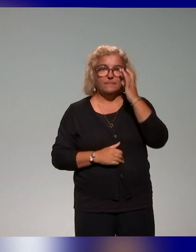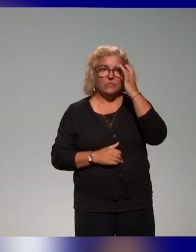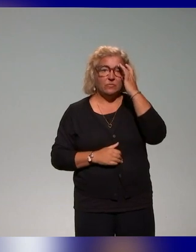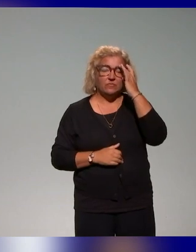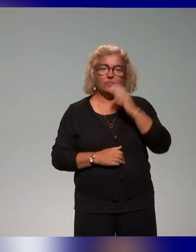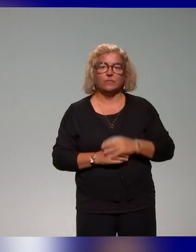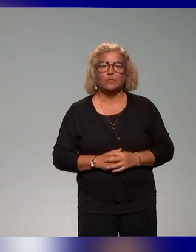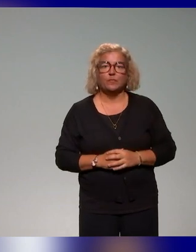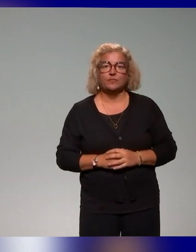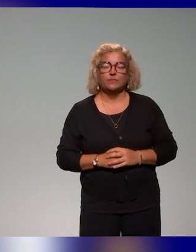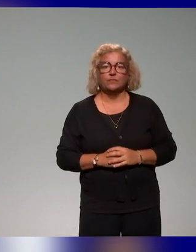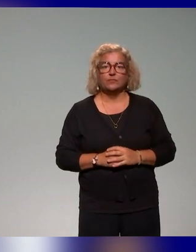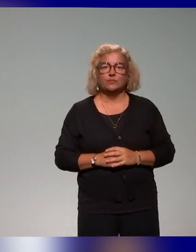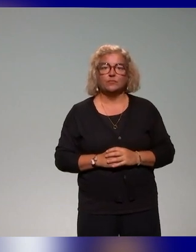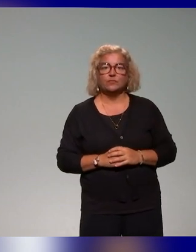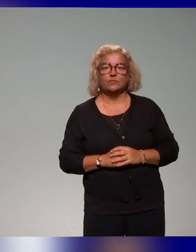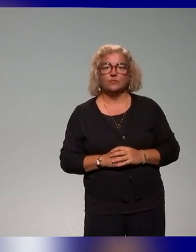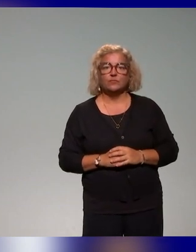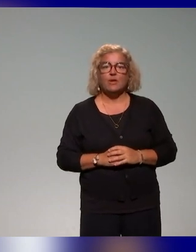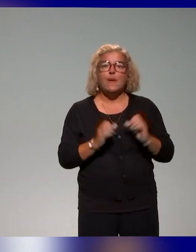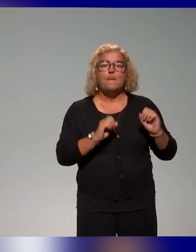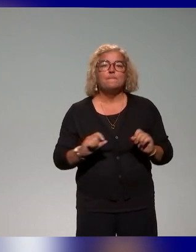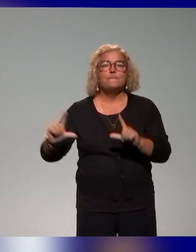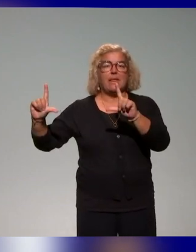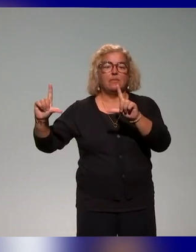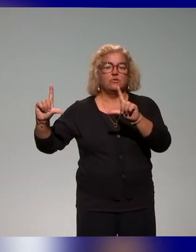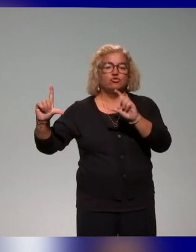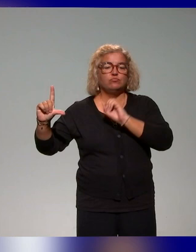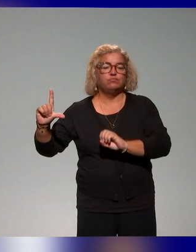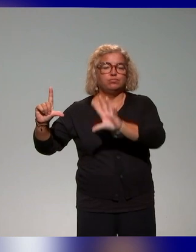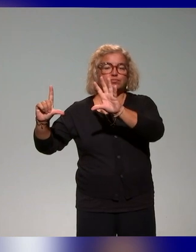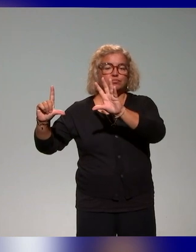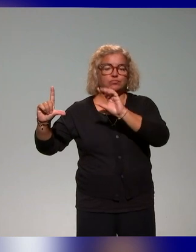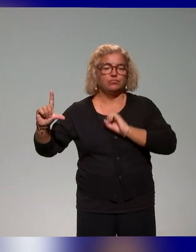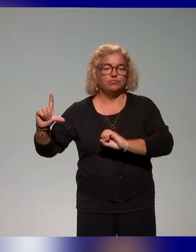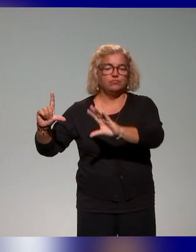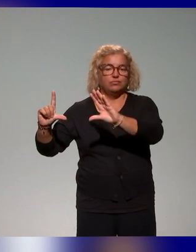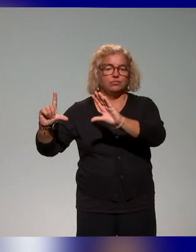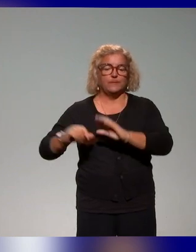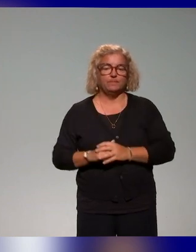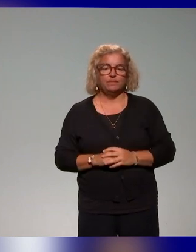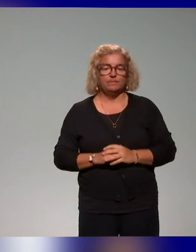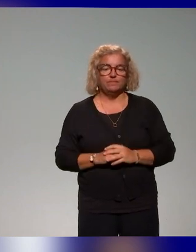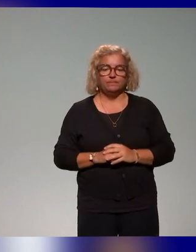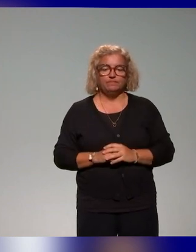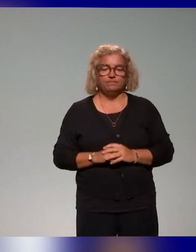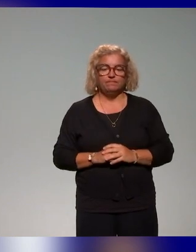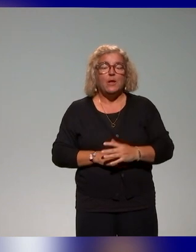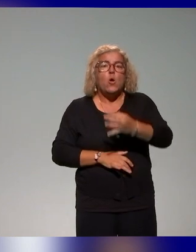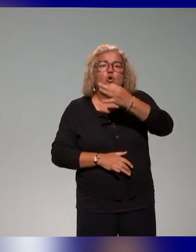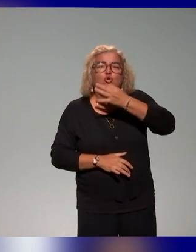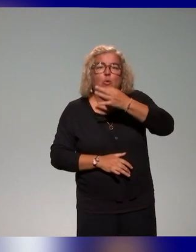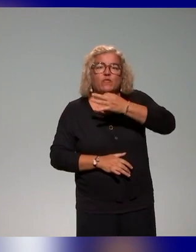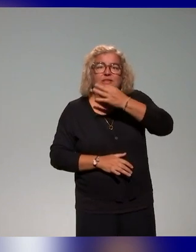mon diaporama. Si, alors, pendant que Luigi s'affaire techniquement, j'en profite